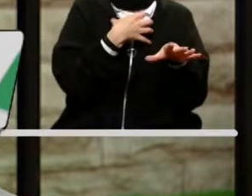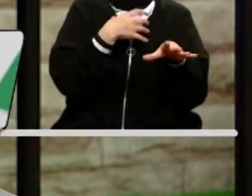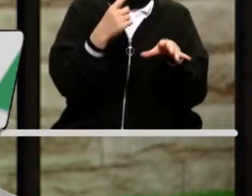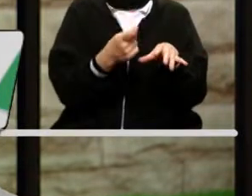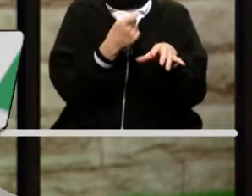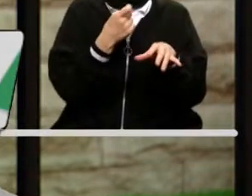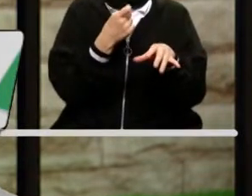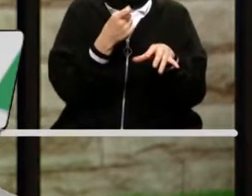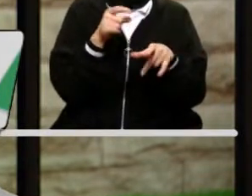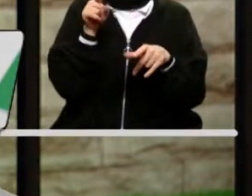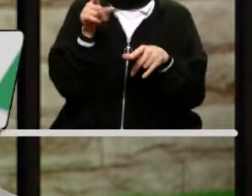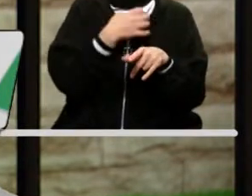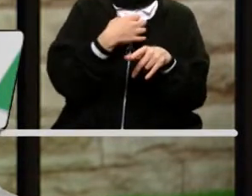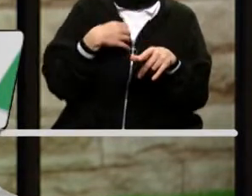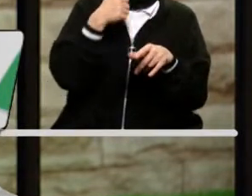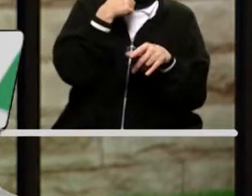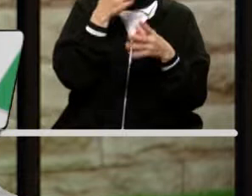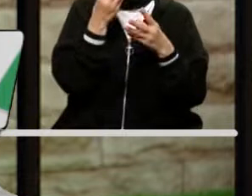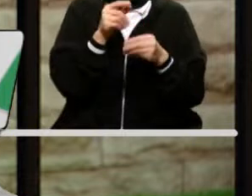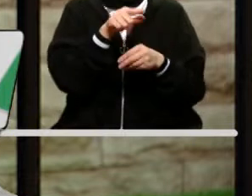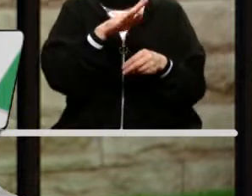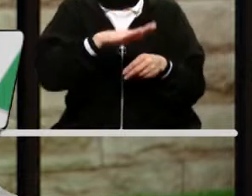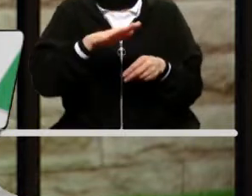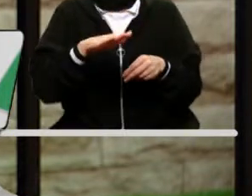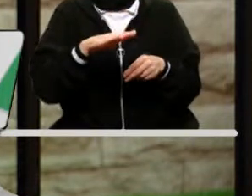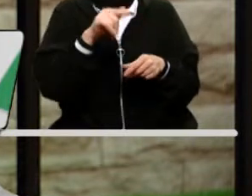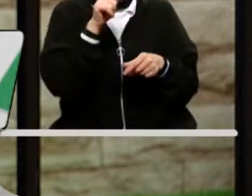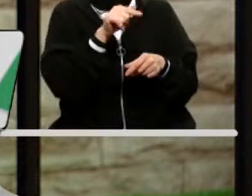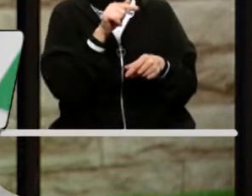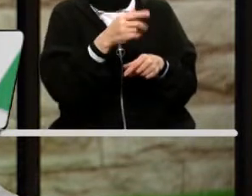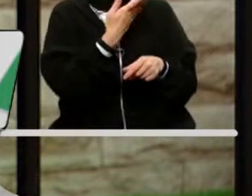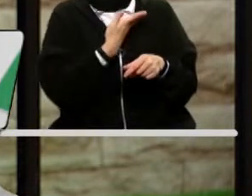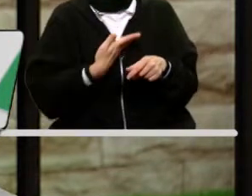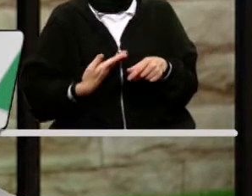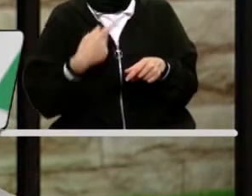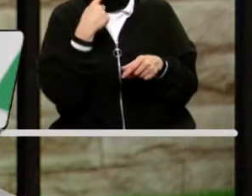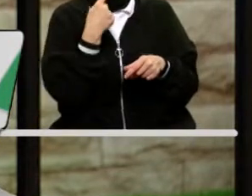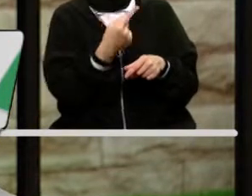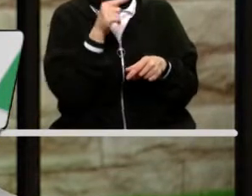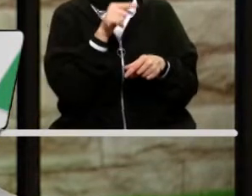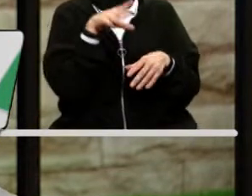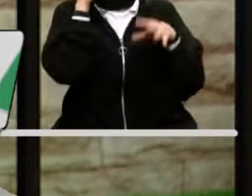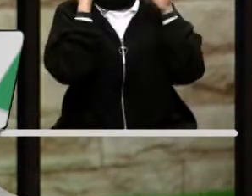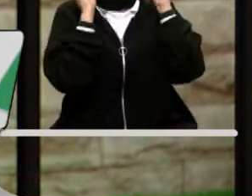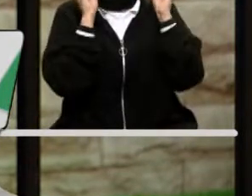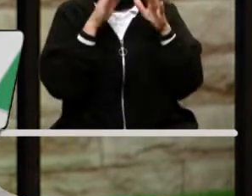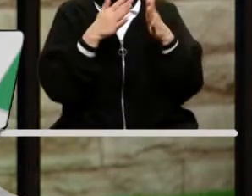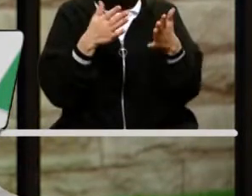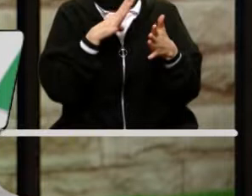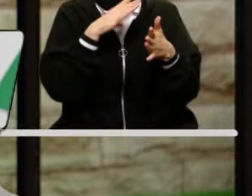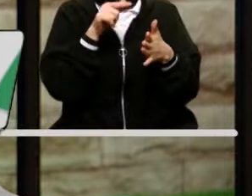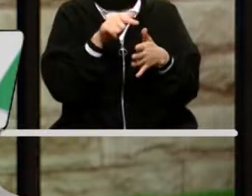yapacağınız tek şey onun gözlerinin içerisine bakıp seni seviyorum evladım deyip onu kendi haline bırakıp öğrenme sistemini,